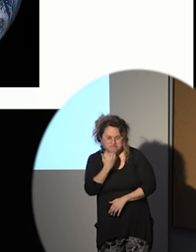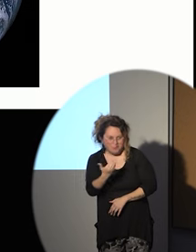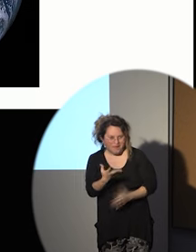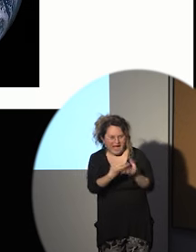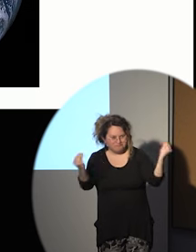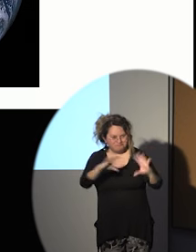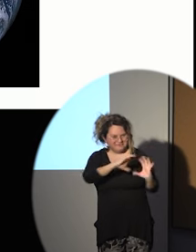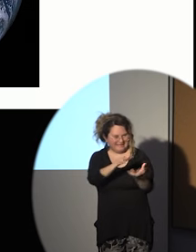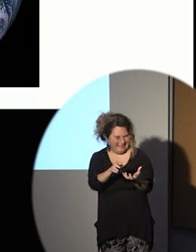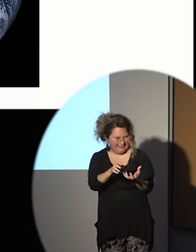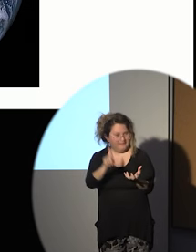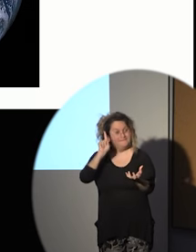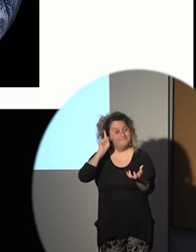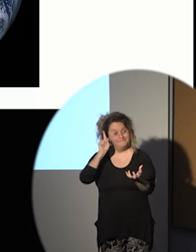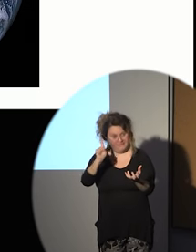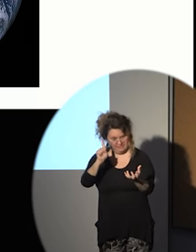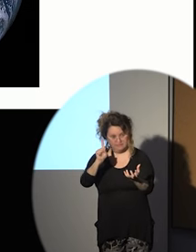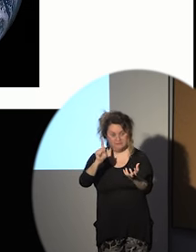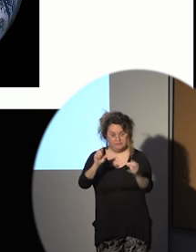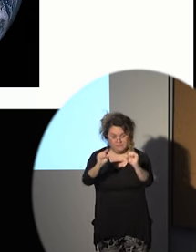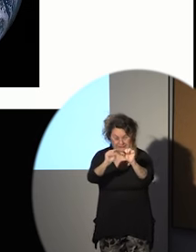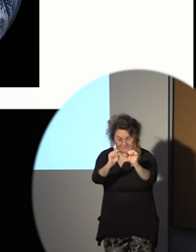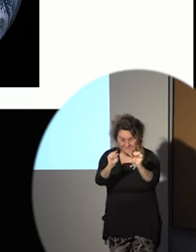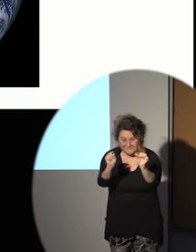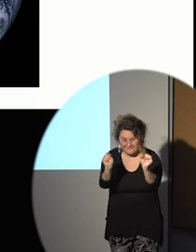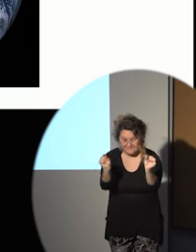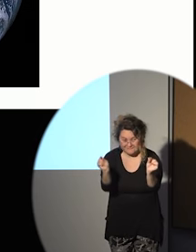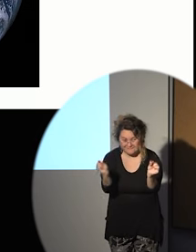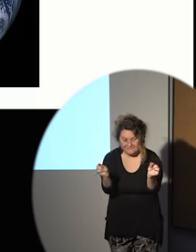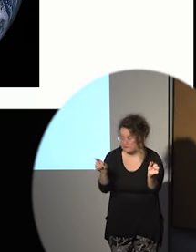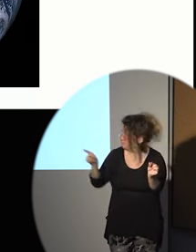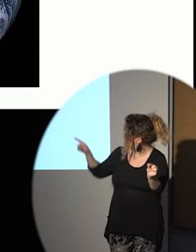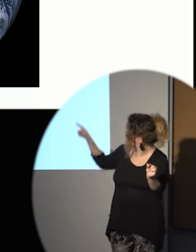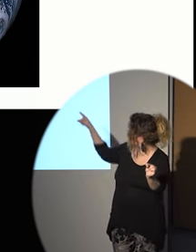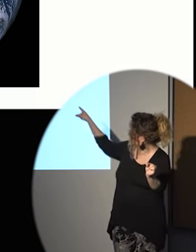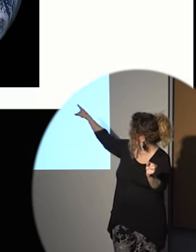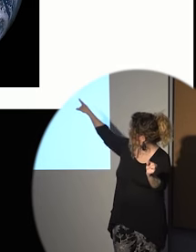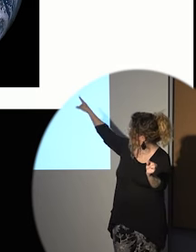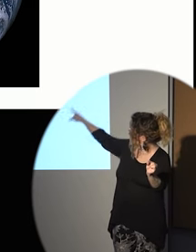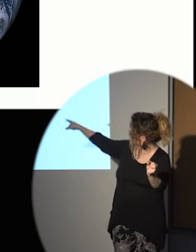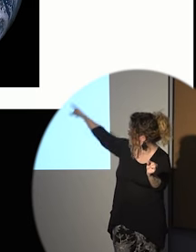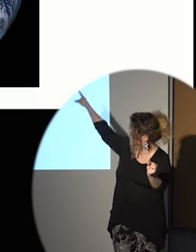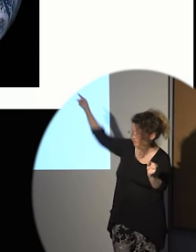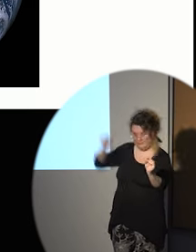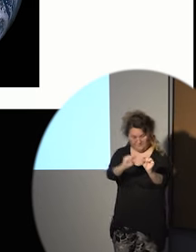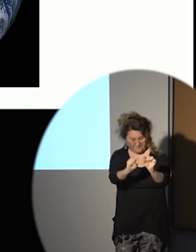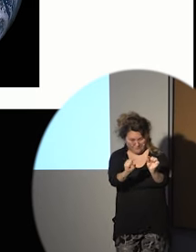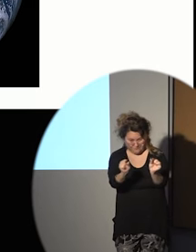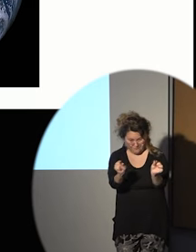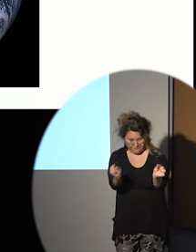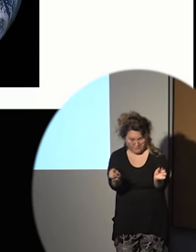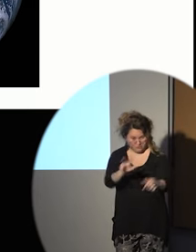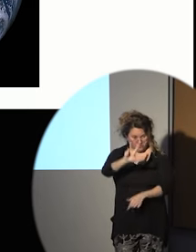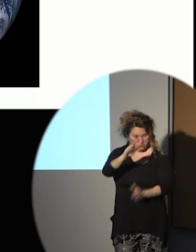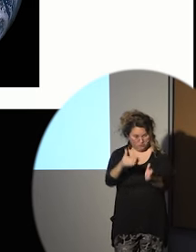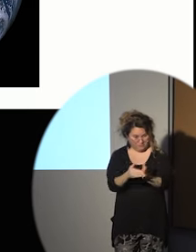atmosphère absolument minuscule de 10 km d'épaisseur, comparée à 3671 km, elle peut